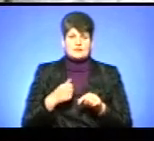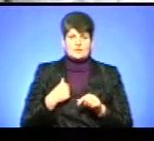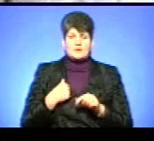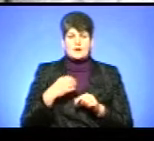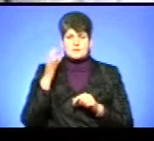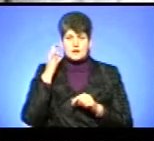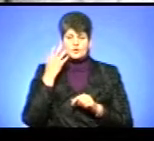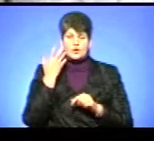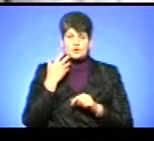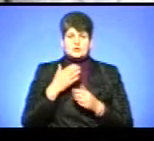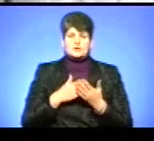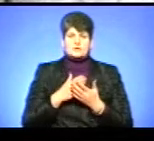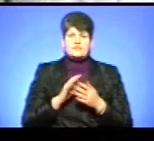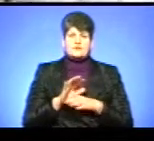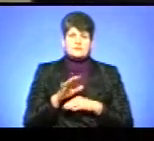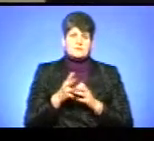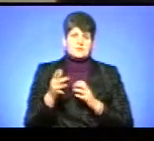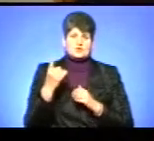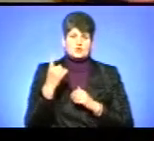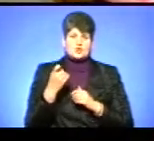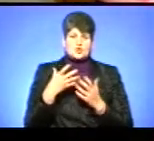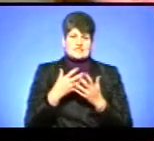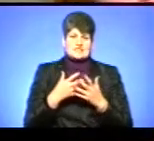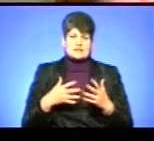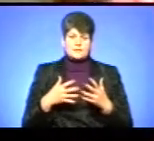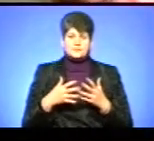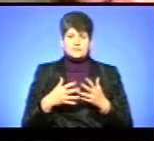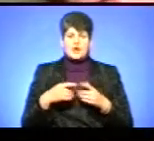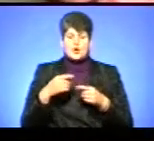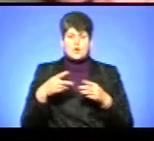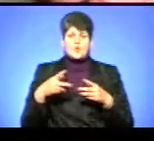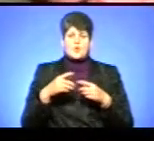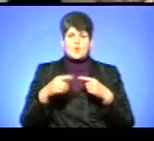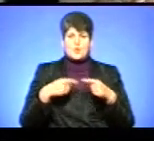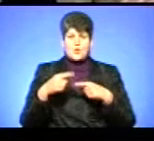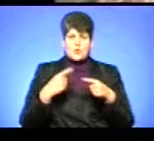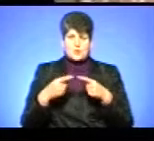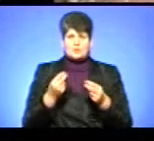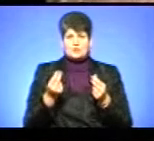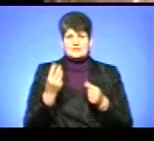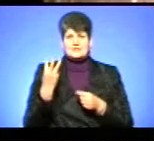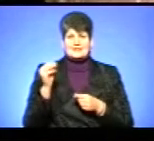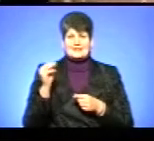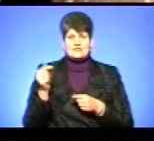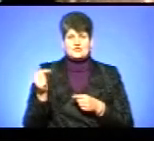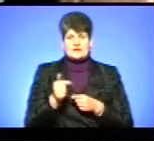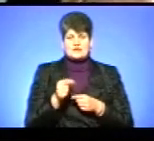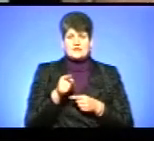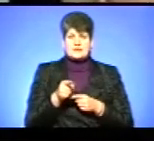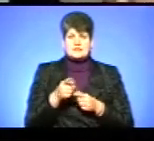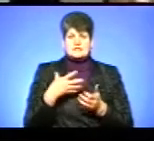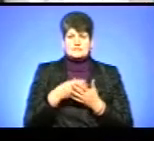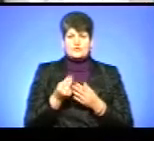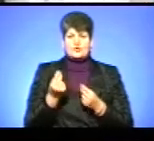вони відправили більше сотні сіток. Рулон основи, з якої нарізають 15 сіток, коштує 3 тисячі гривень. Її за власний